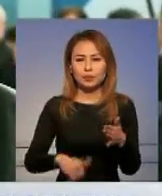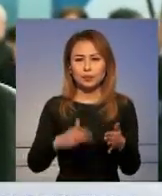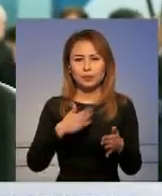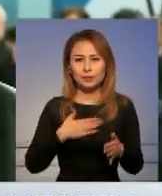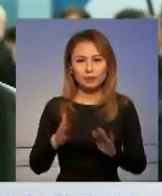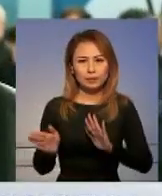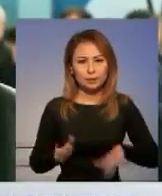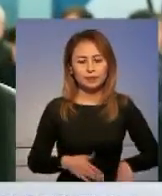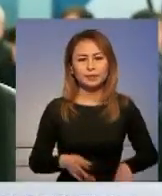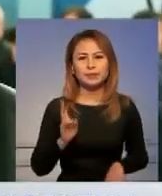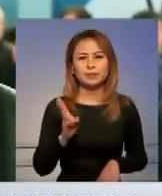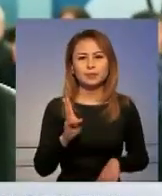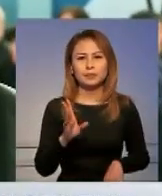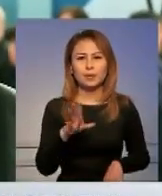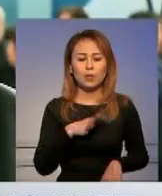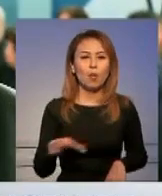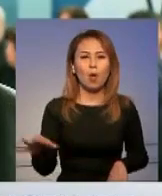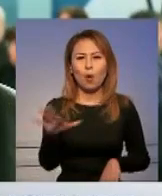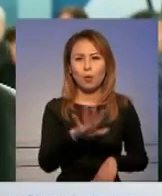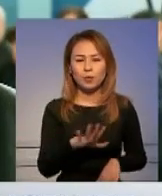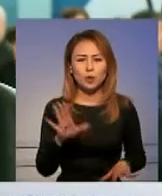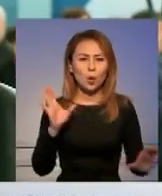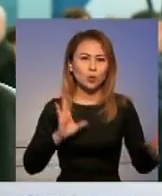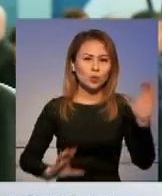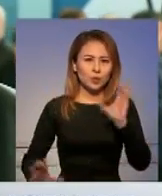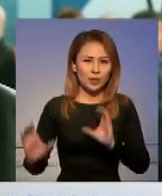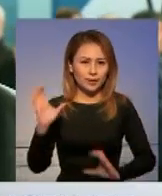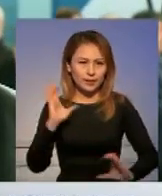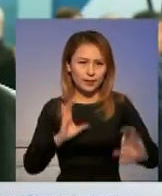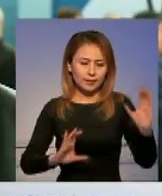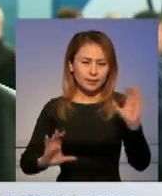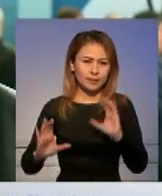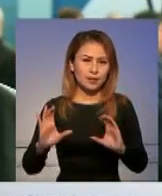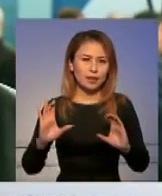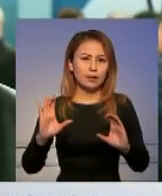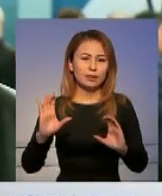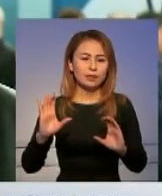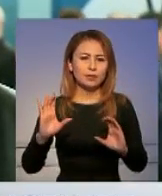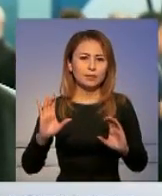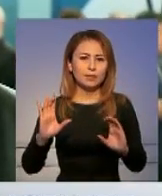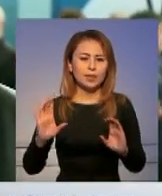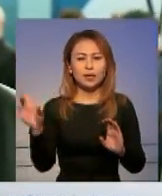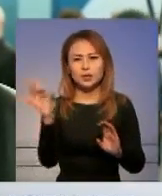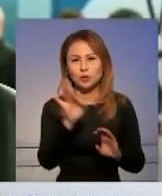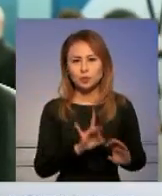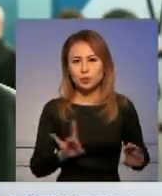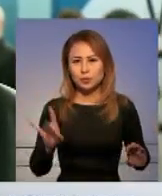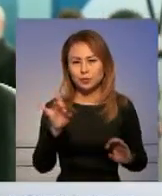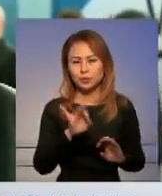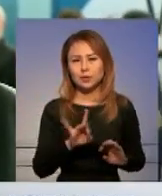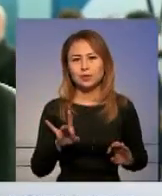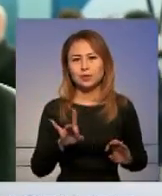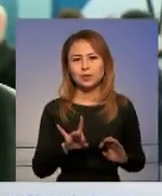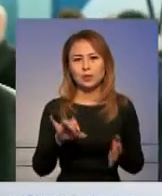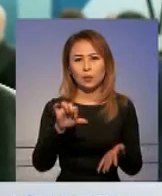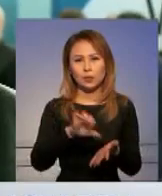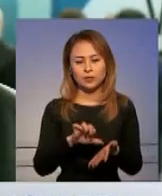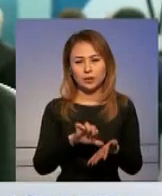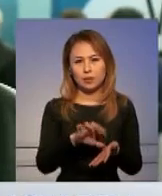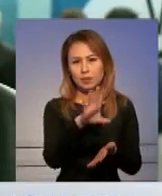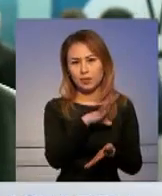2 жыл қатысқанда облыс студенттері чемпионатта республикалық жүлдегерлер қатарынан орын